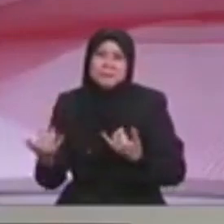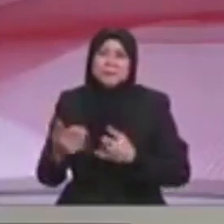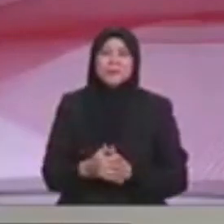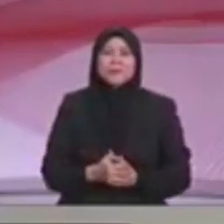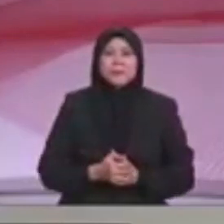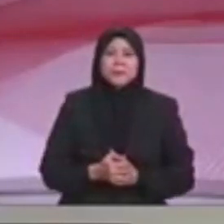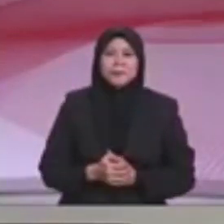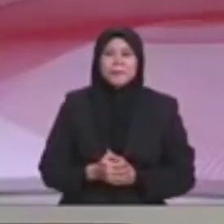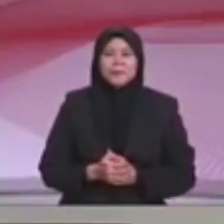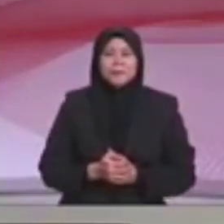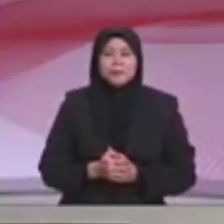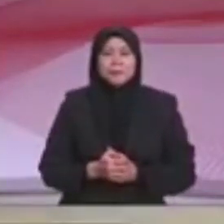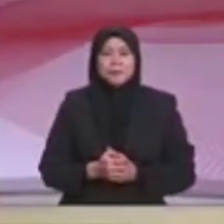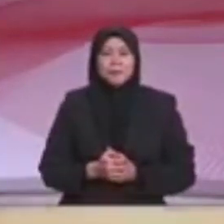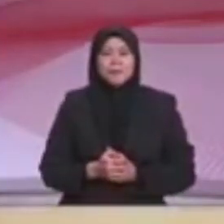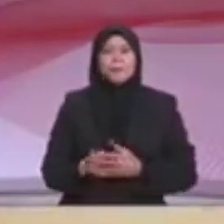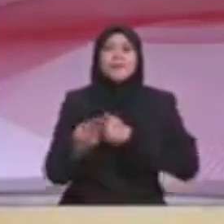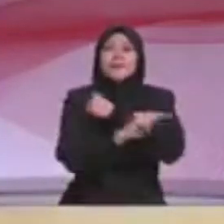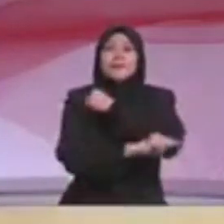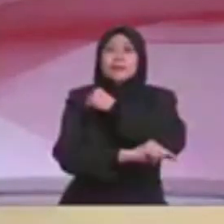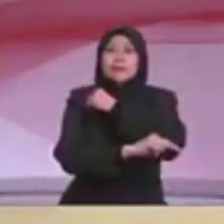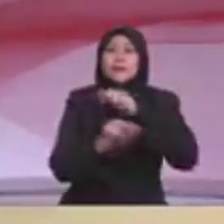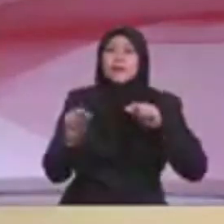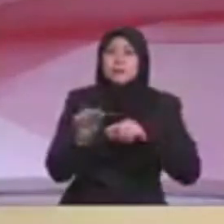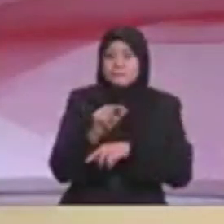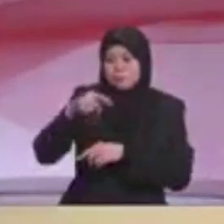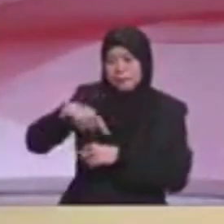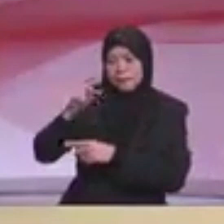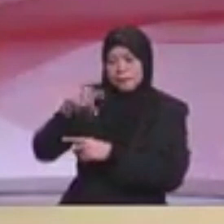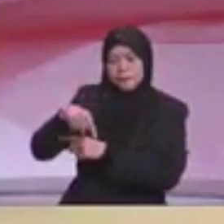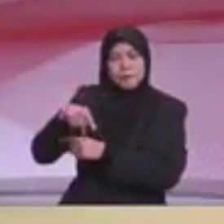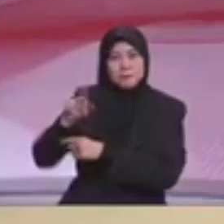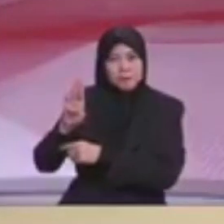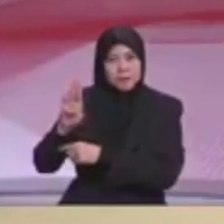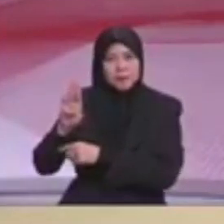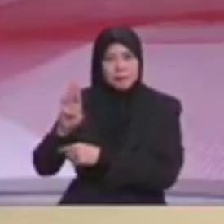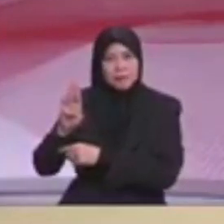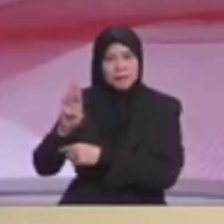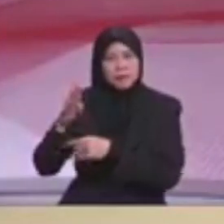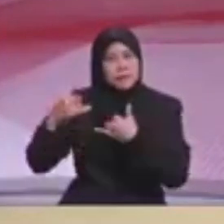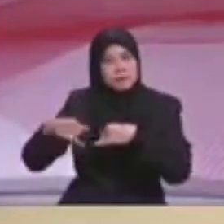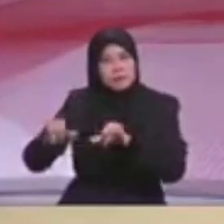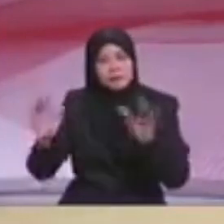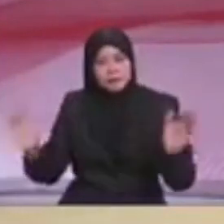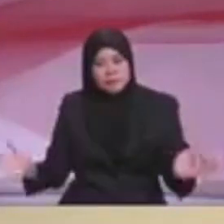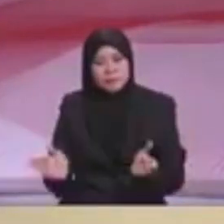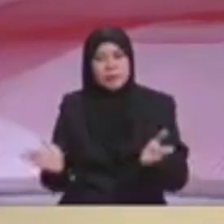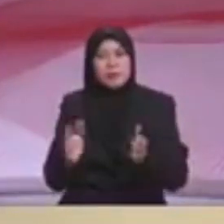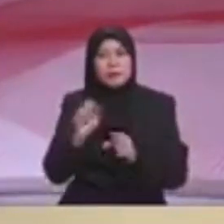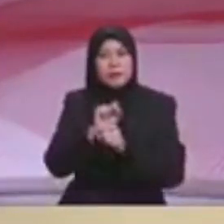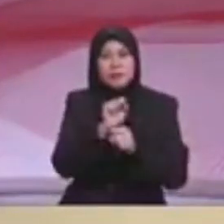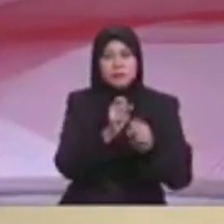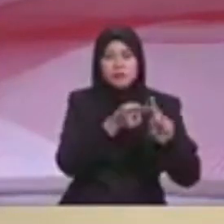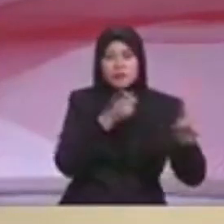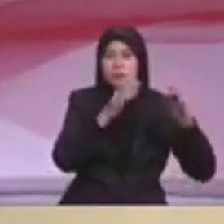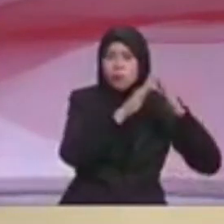Untuk negeri-negeri yang apa dilaksanakan PKPB ini kan, adakah masih lagi digalakkan untuk work from home,